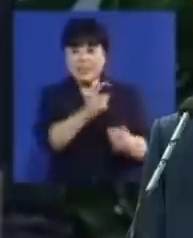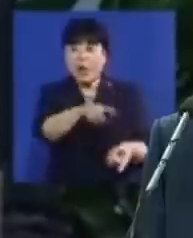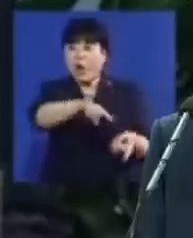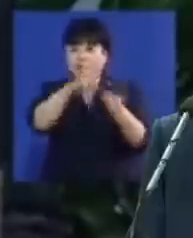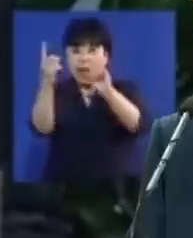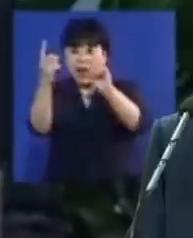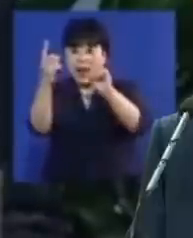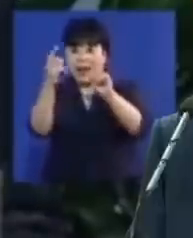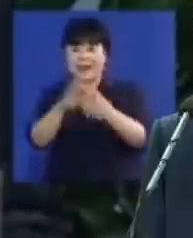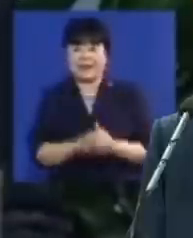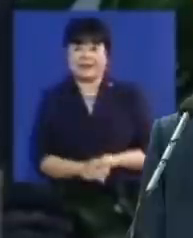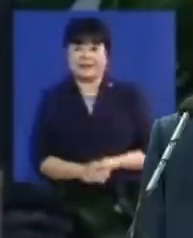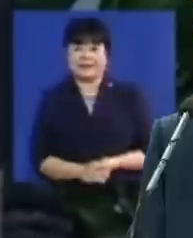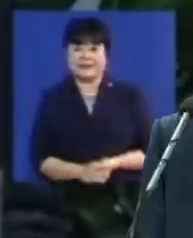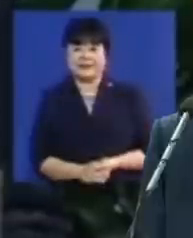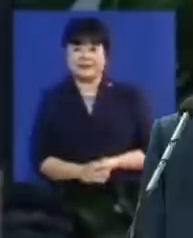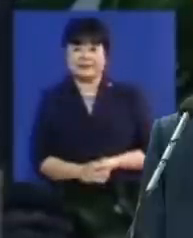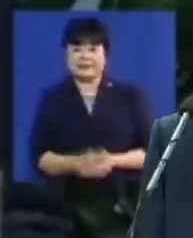부활해서